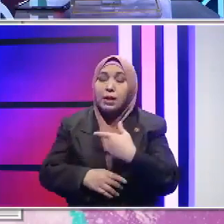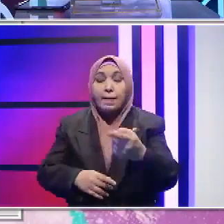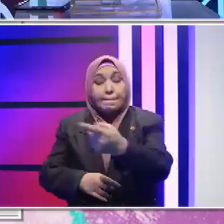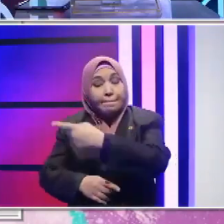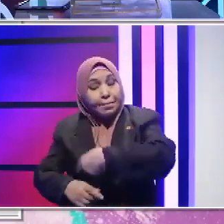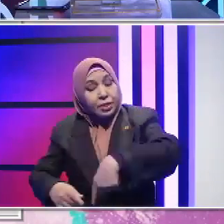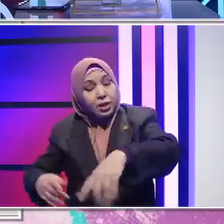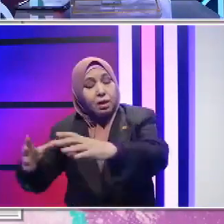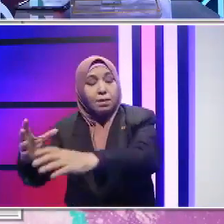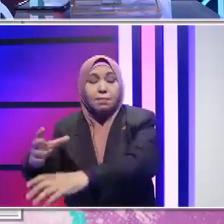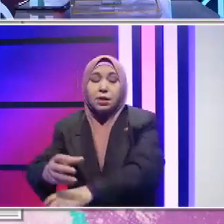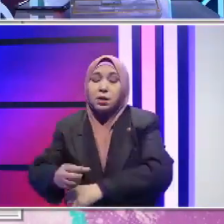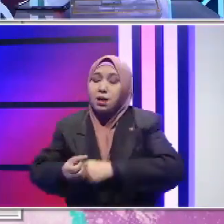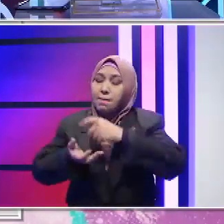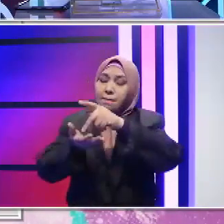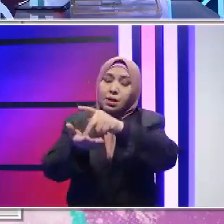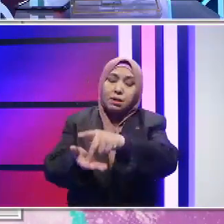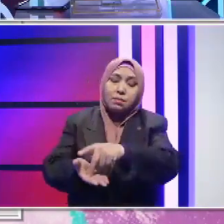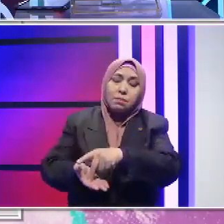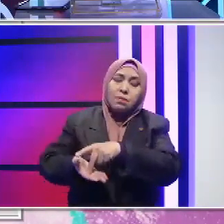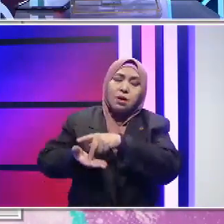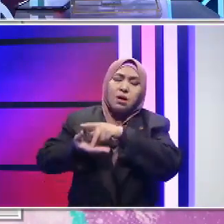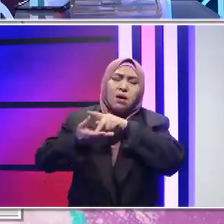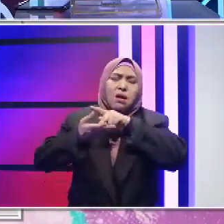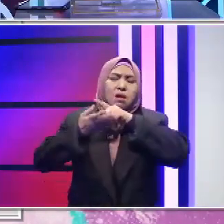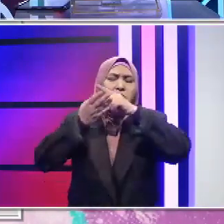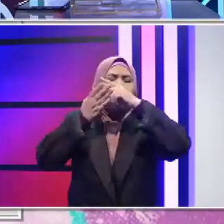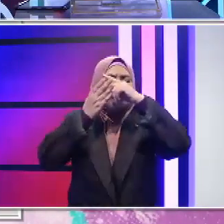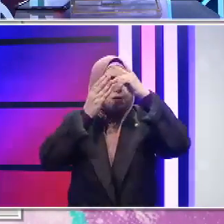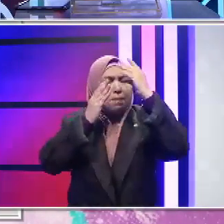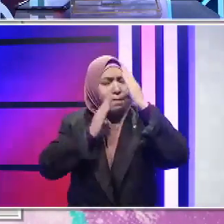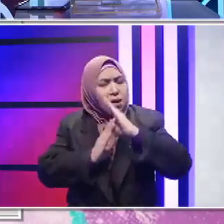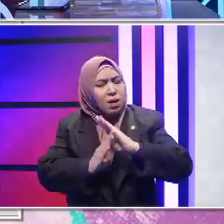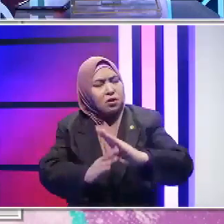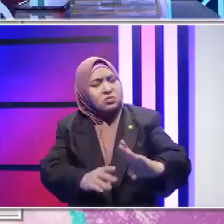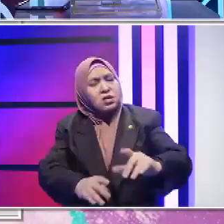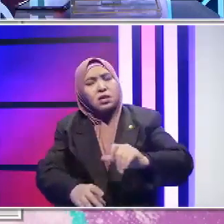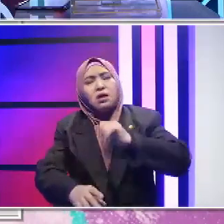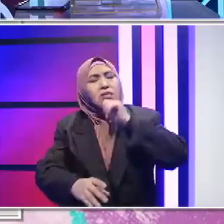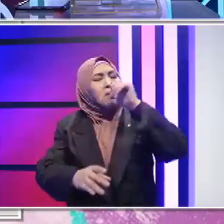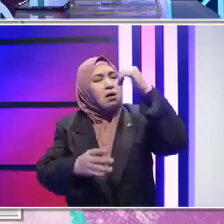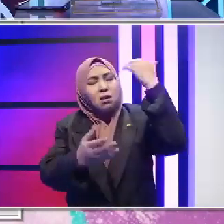لهم أجر غير